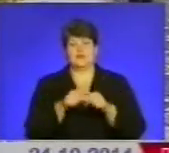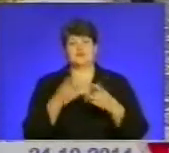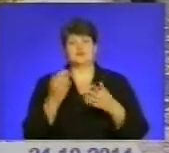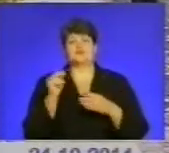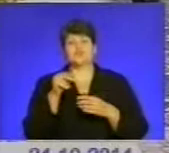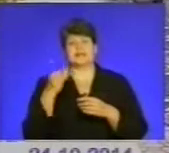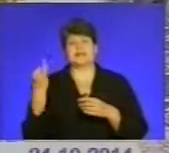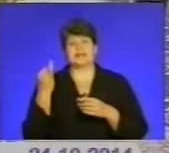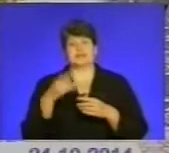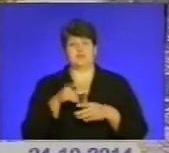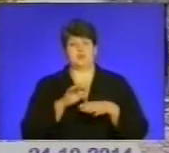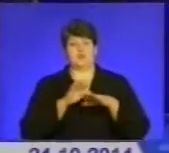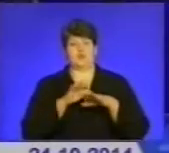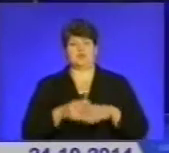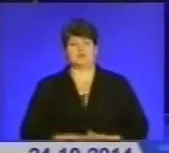вона проводиться.